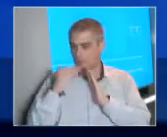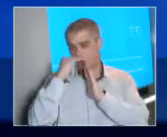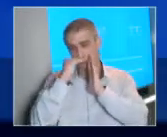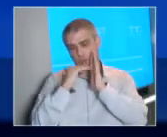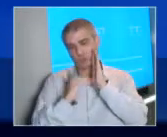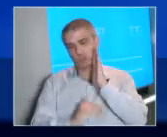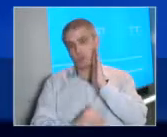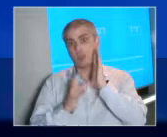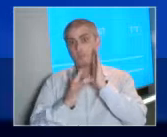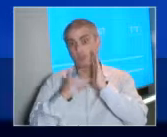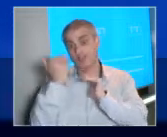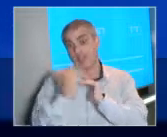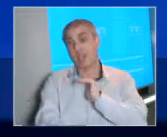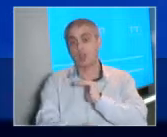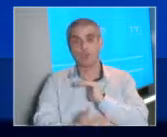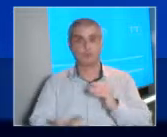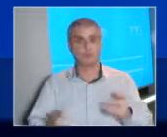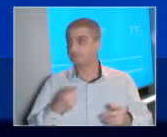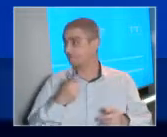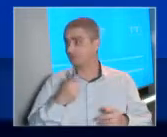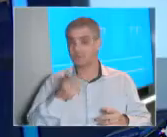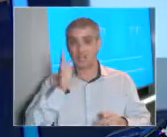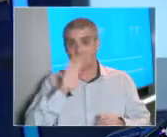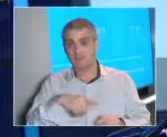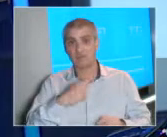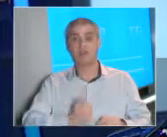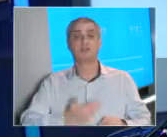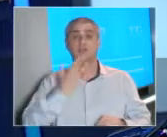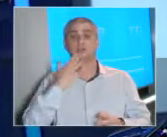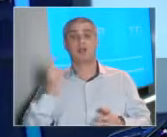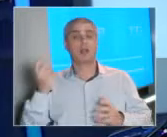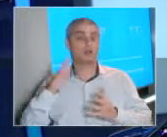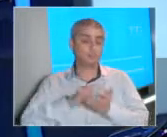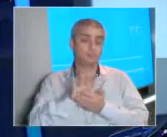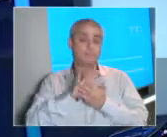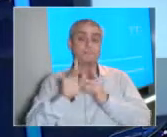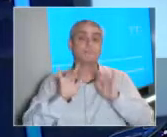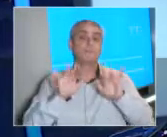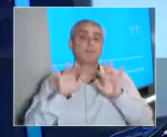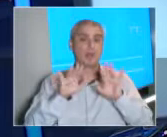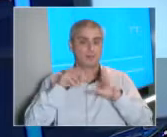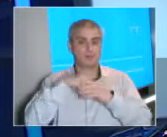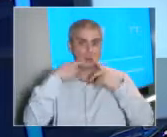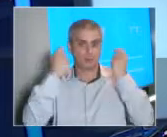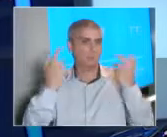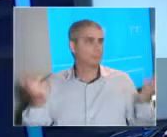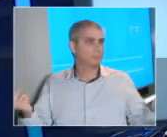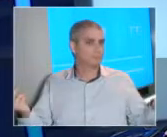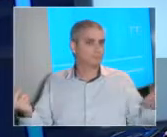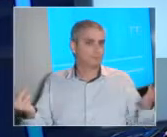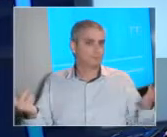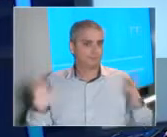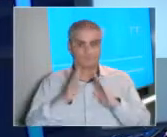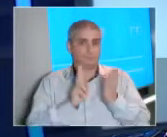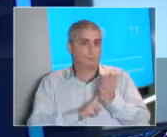מדורדרים למקומות האחרונים ב-OECD. וזה עליו שישראל שפכה שם מיליארדים. למרות ששפכנו כסף,